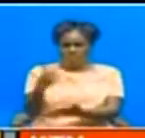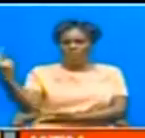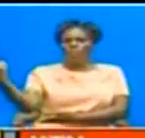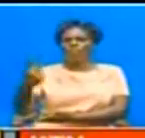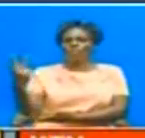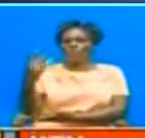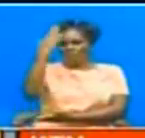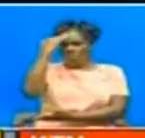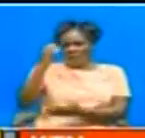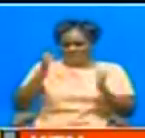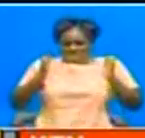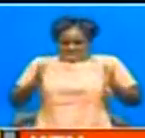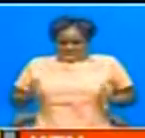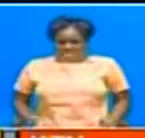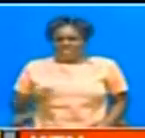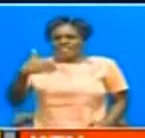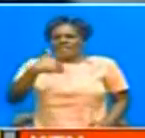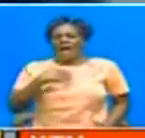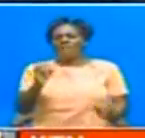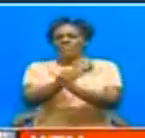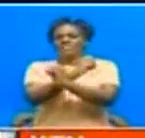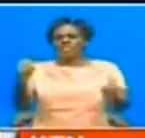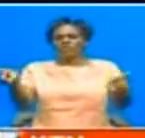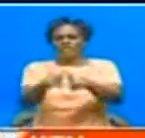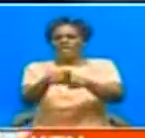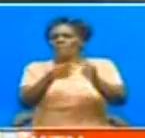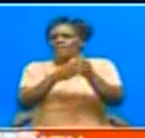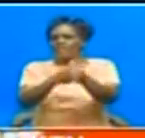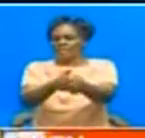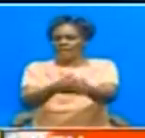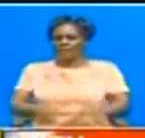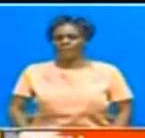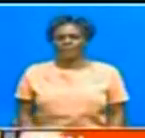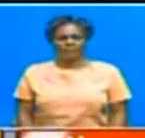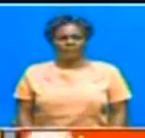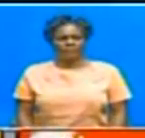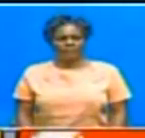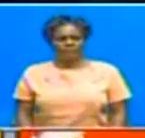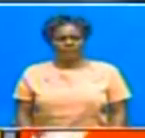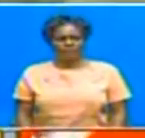kwa kukosa maadili yanayowafaa viongozi.